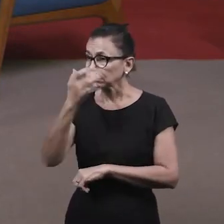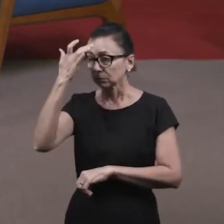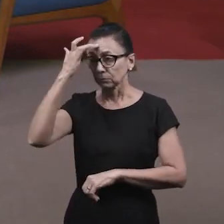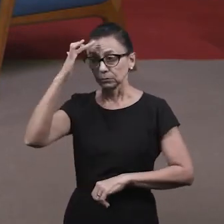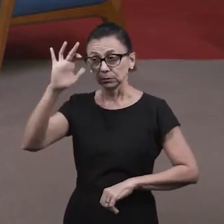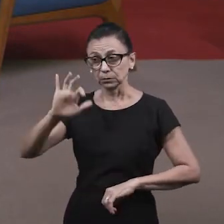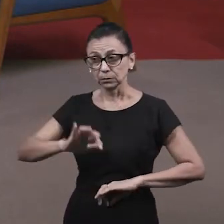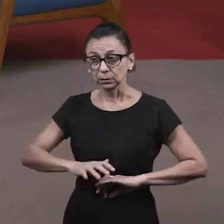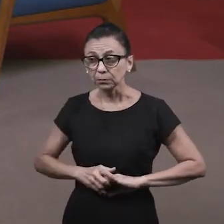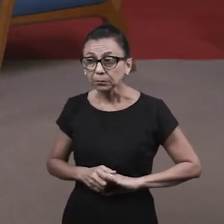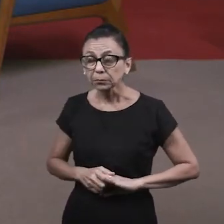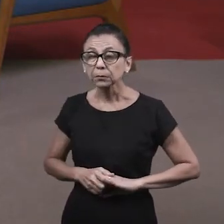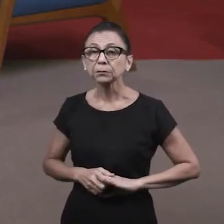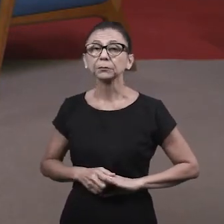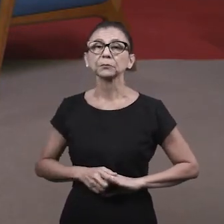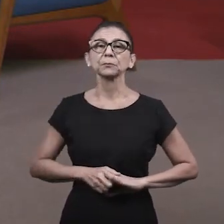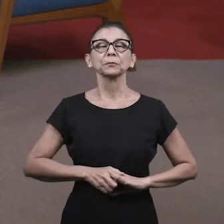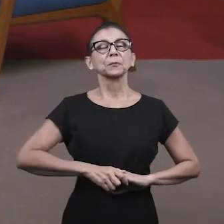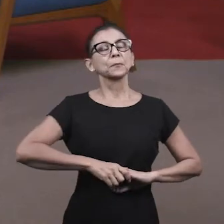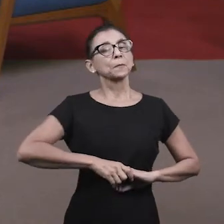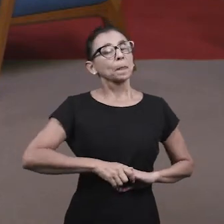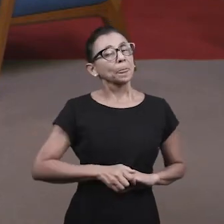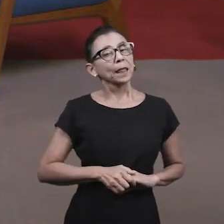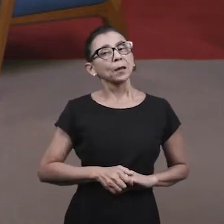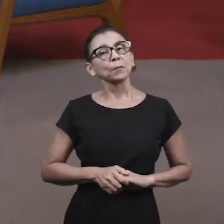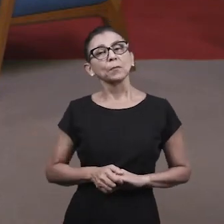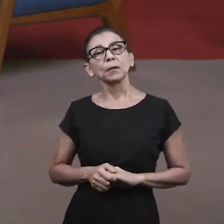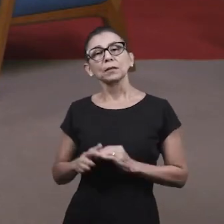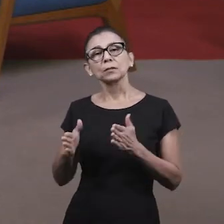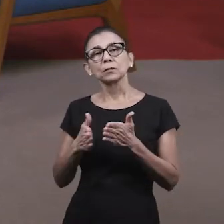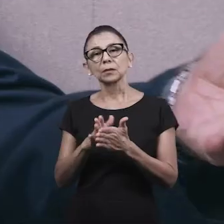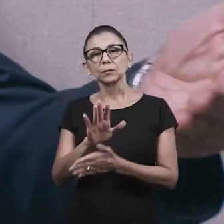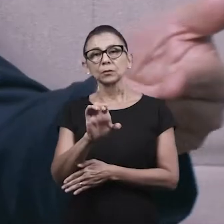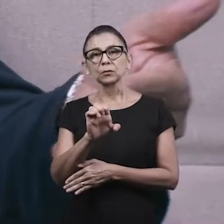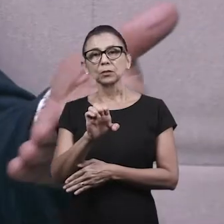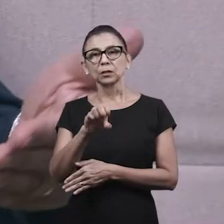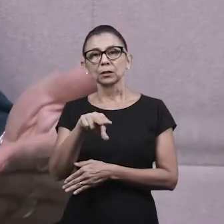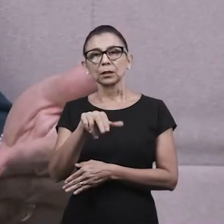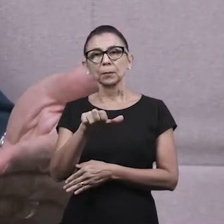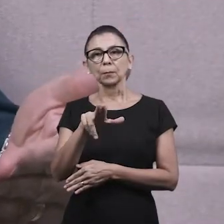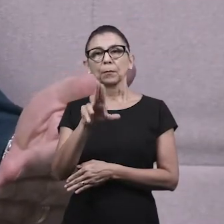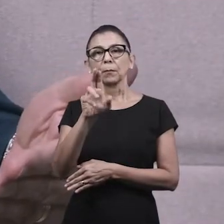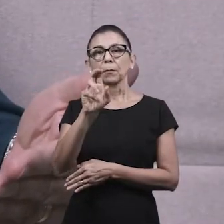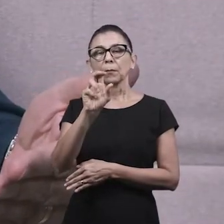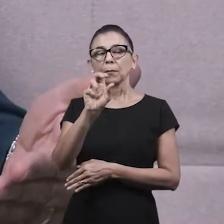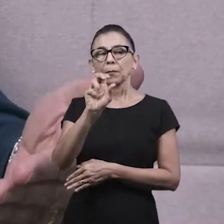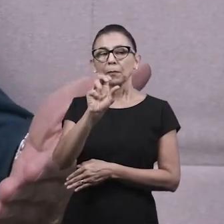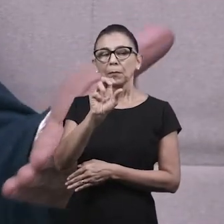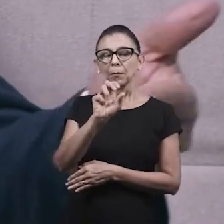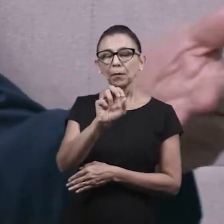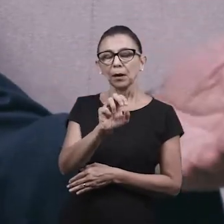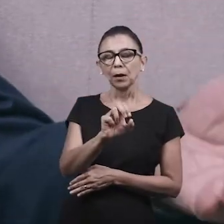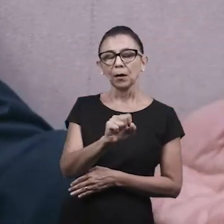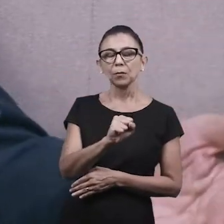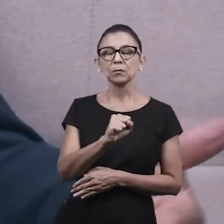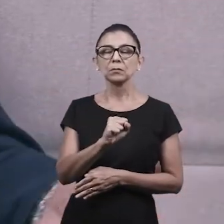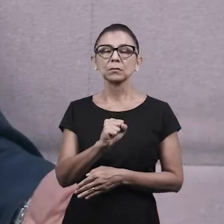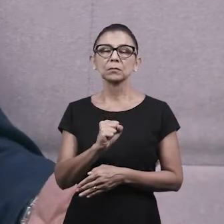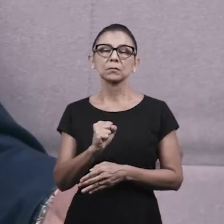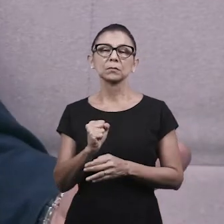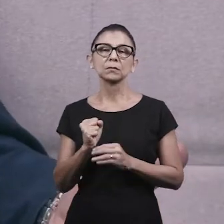Emmaüs, Jésus, il a fait comme s'il allait plus loin, il a invité, reste avec nous, parce que c'est déjà